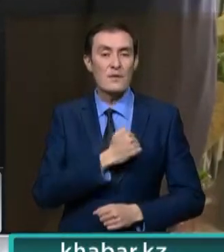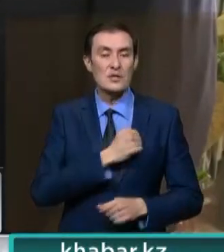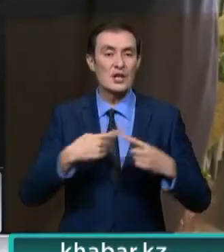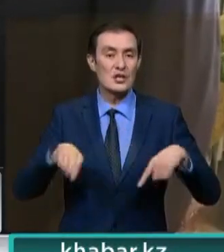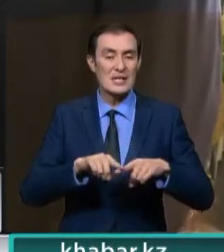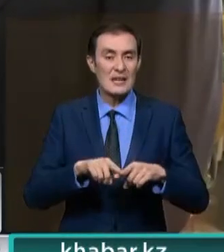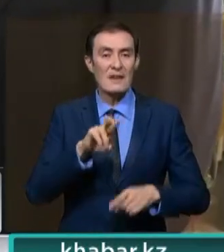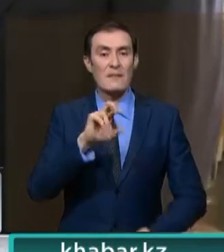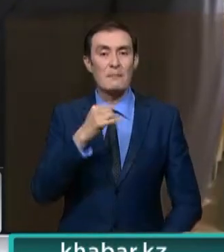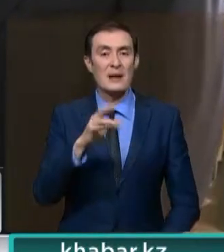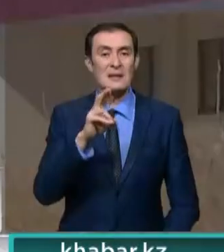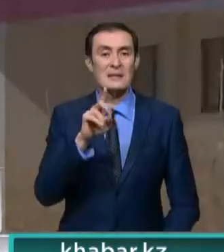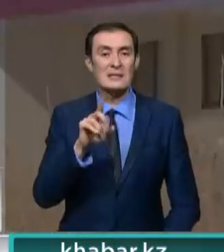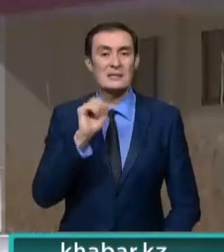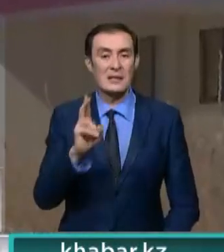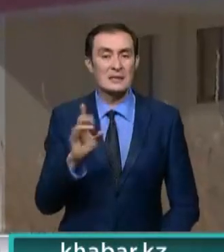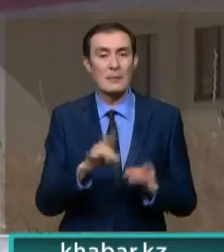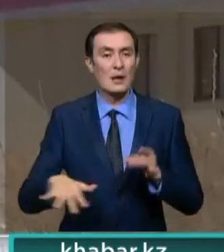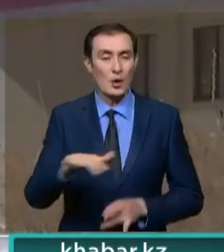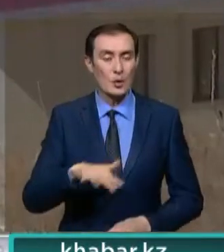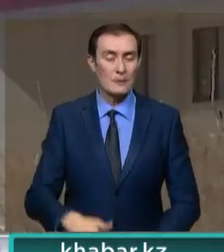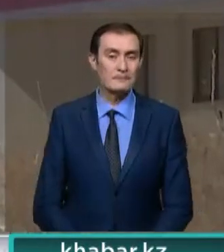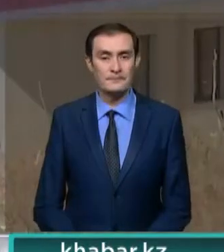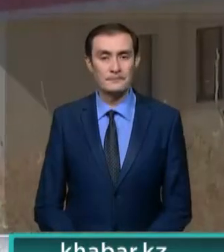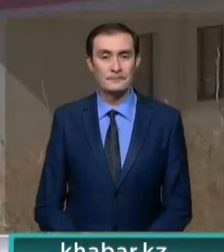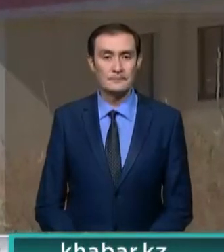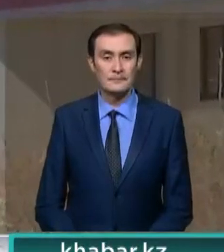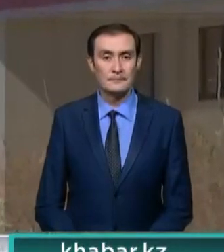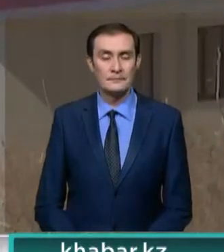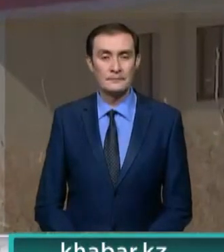части Байзакского района. Анастасия Сулейманова, Руслан Хатилов, Жамбылская область. Итоги дня.